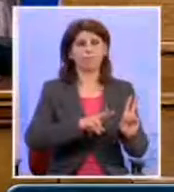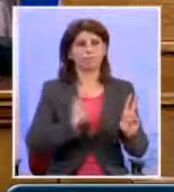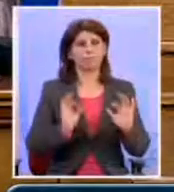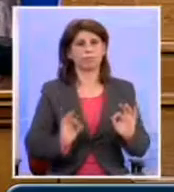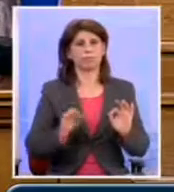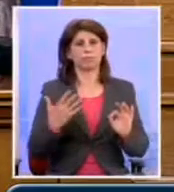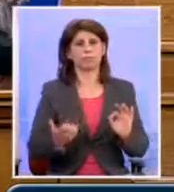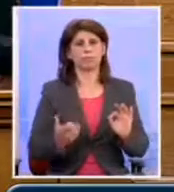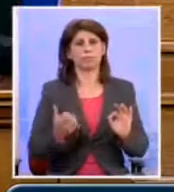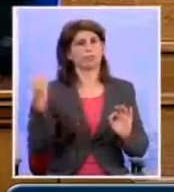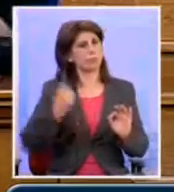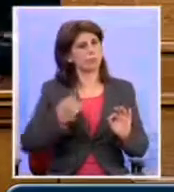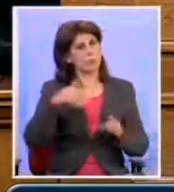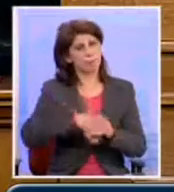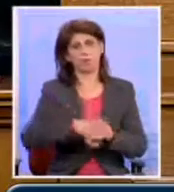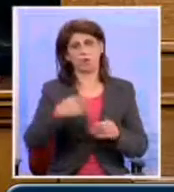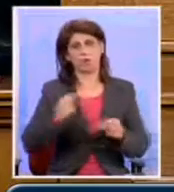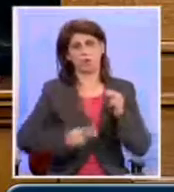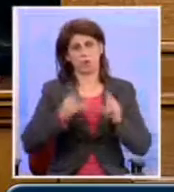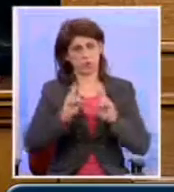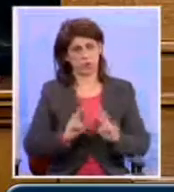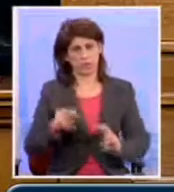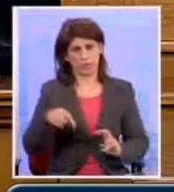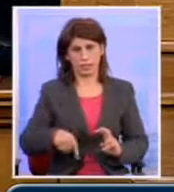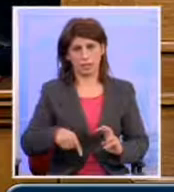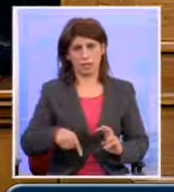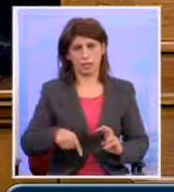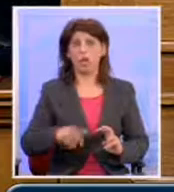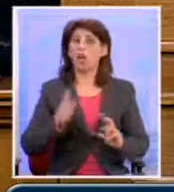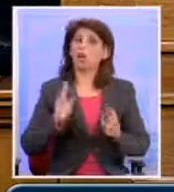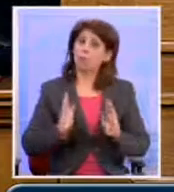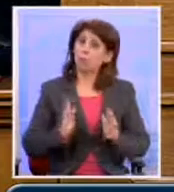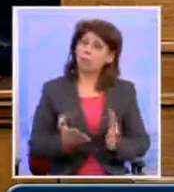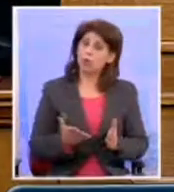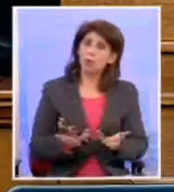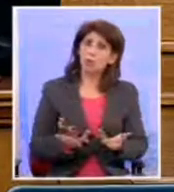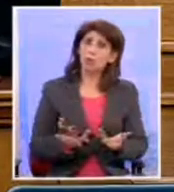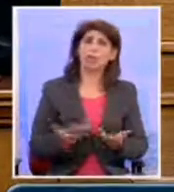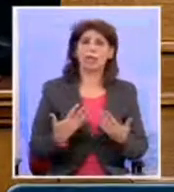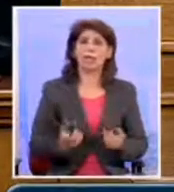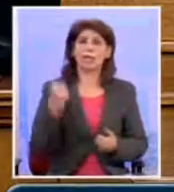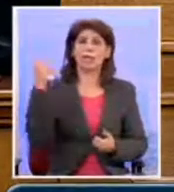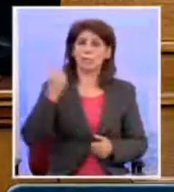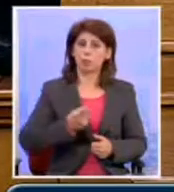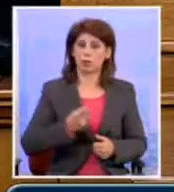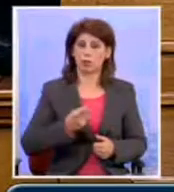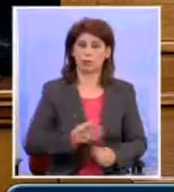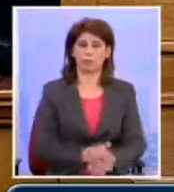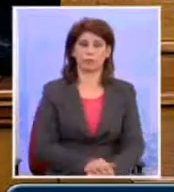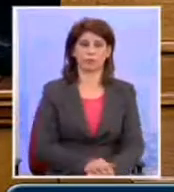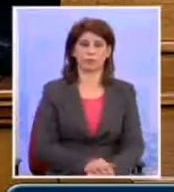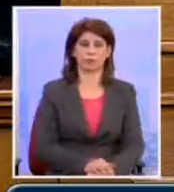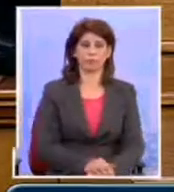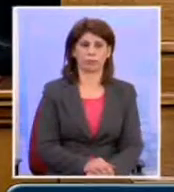αποτέλεσαν μέρος του προβλήματος το οποίο εξετάζεται σήμερα, μπορούν όμως να αποτελέσουν και ένα μέρος